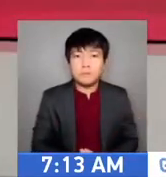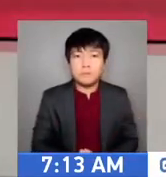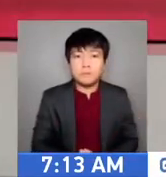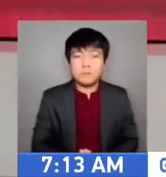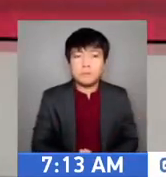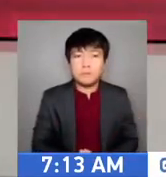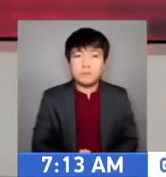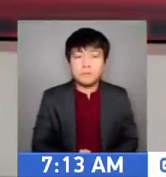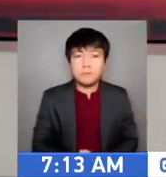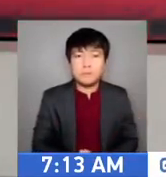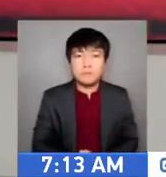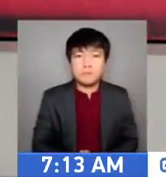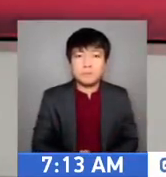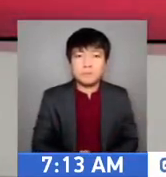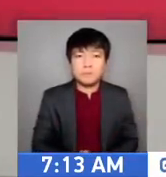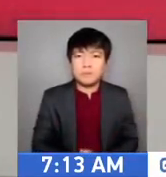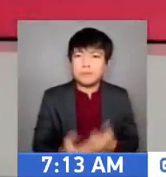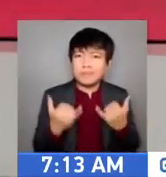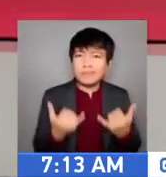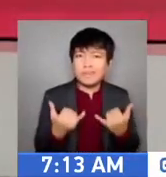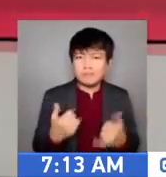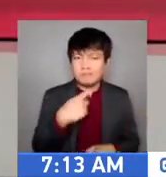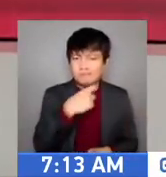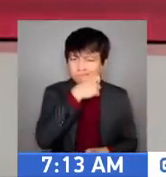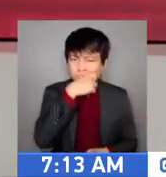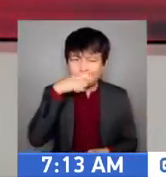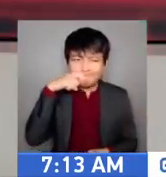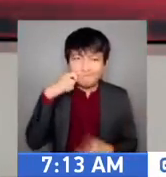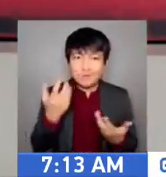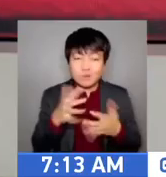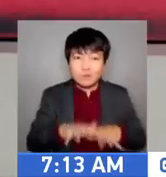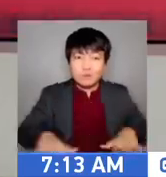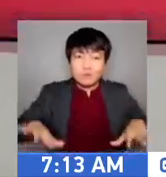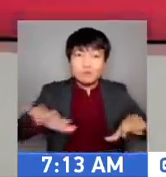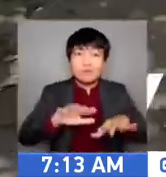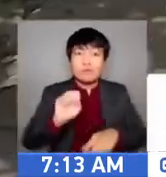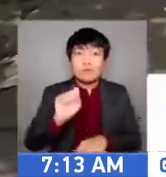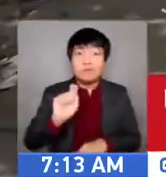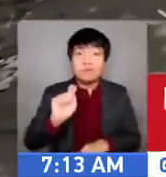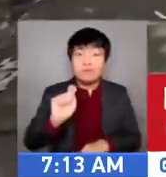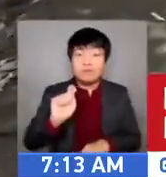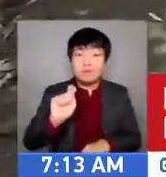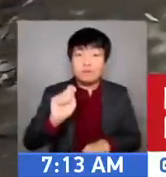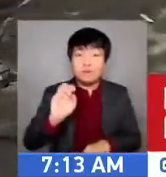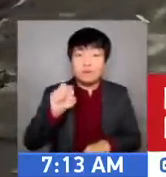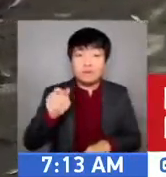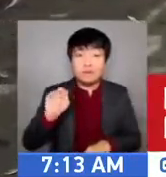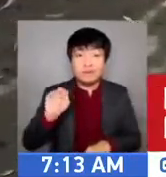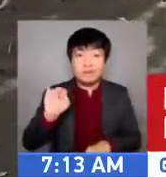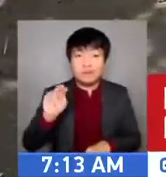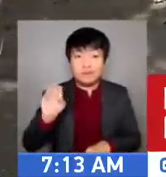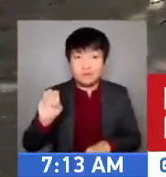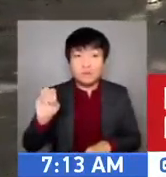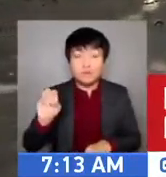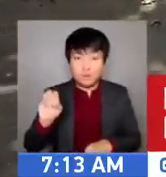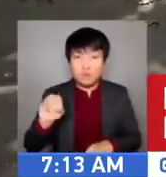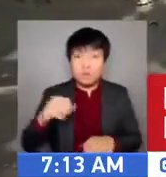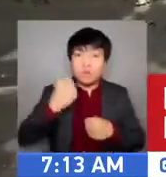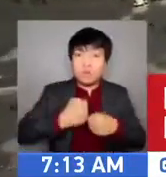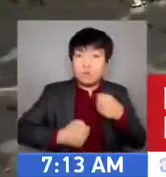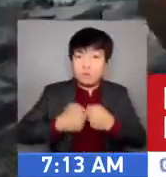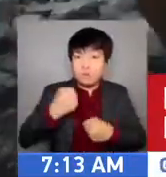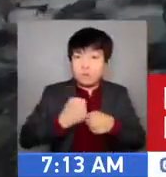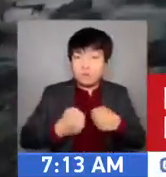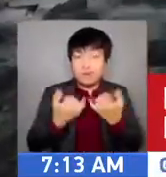Unti-unti nang nanunuyo ang ilang fish ponds sa Santo Niño, South Cotabato, kaya hinahango na ng ilang residente ang mga isda. Ang ilang isda